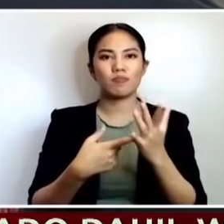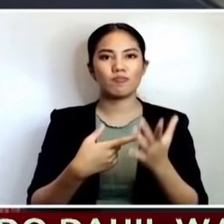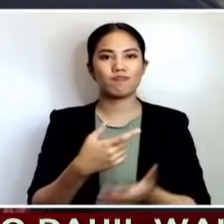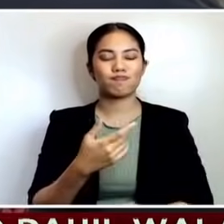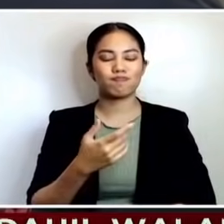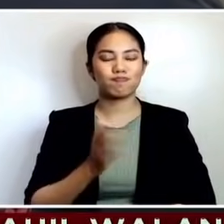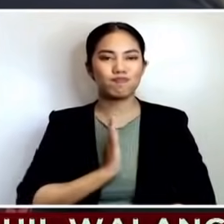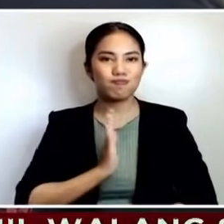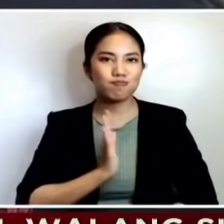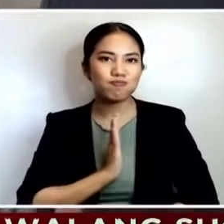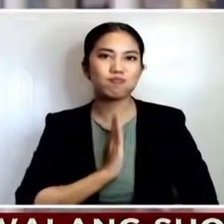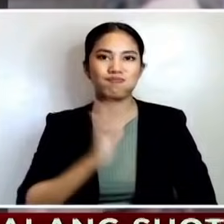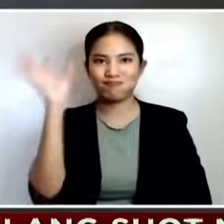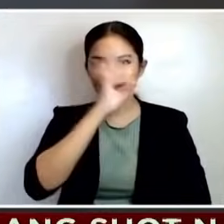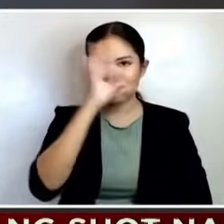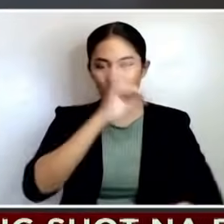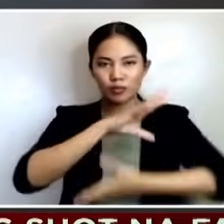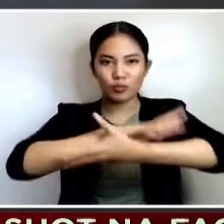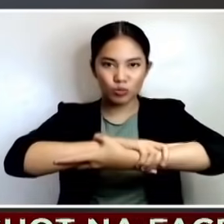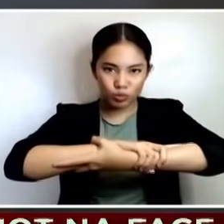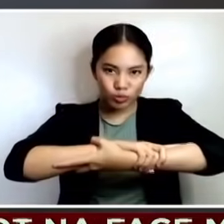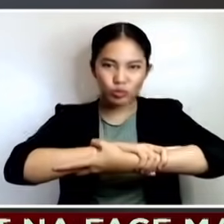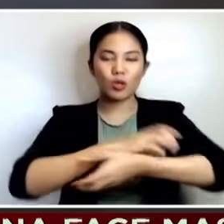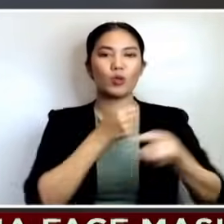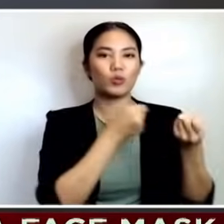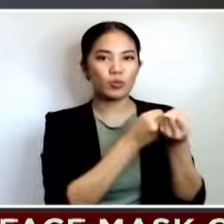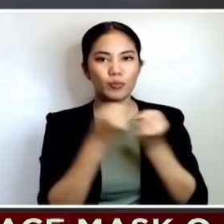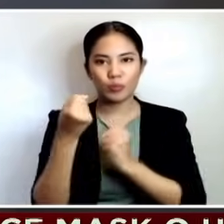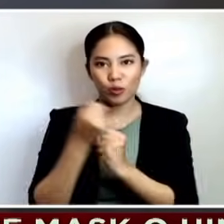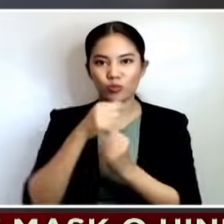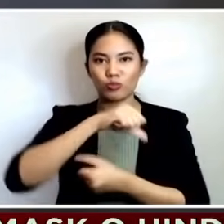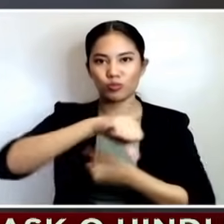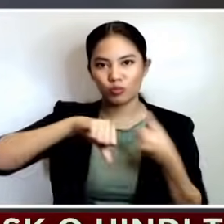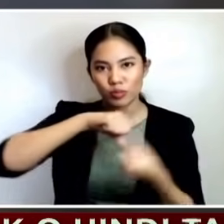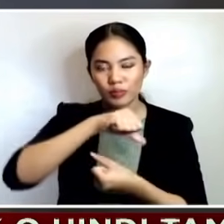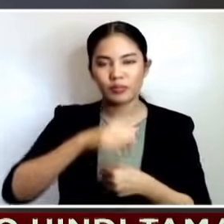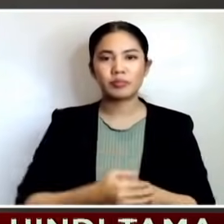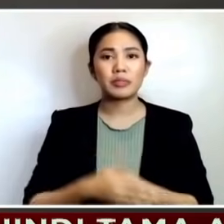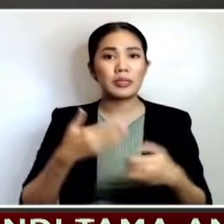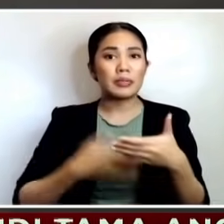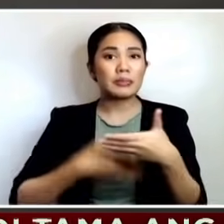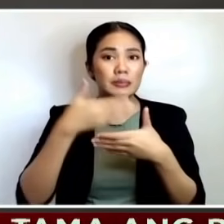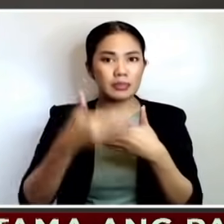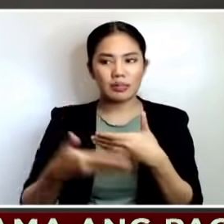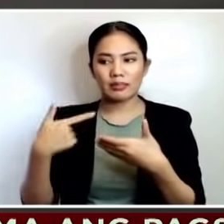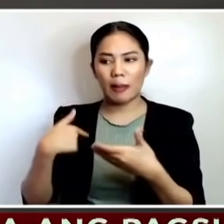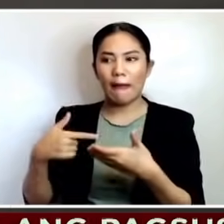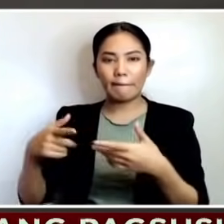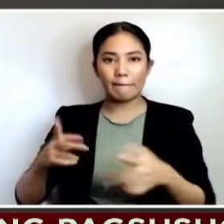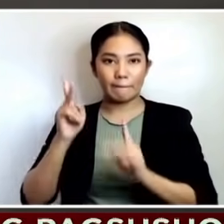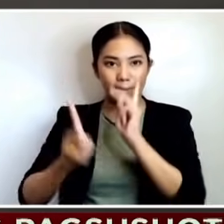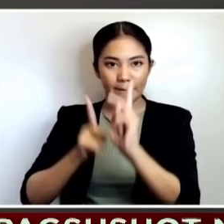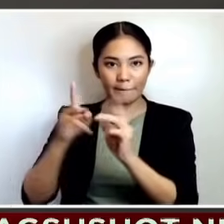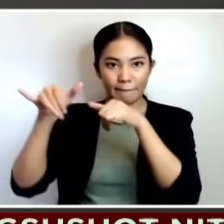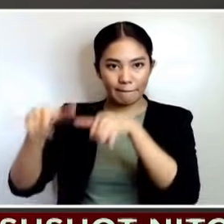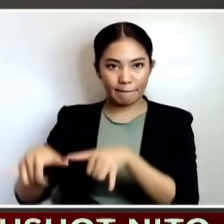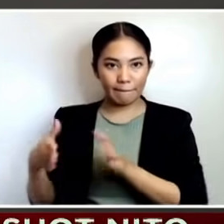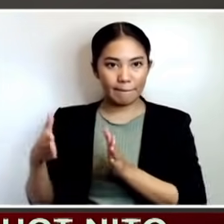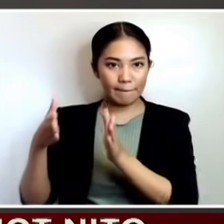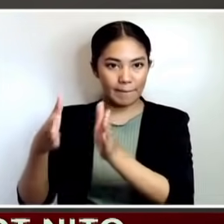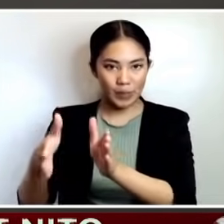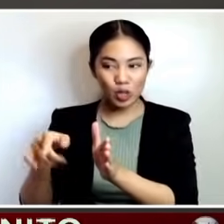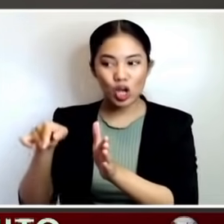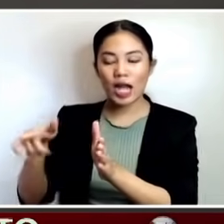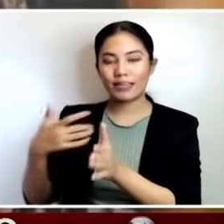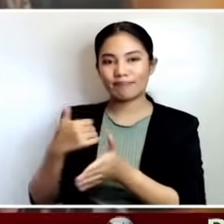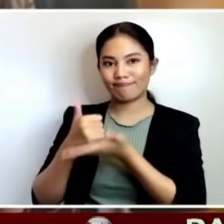yung pagiging bayani para sa kapwa. Mga naninirahan naman sa kalye ang napiling dalhan ng pagkain ni Bayan Patroller Lyra